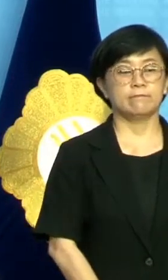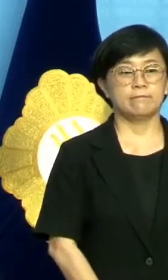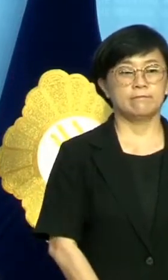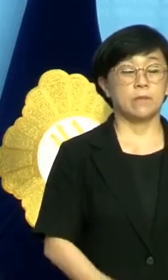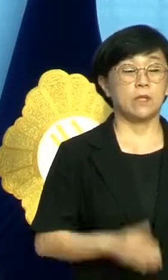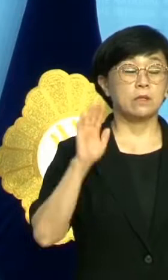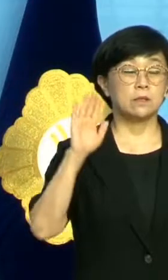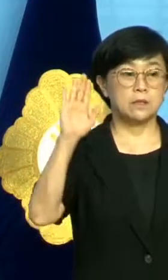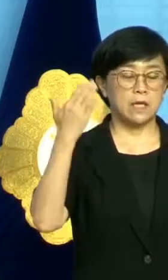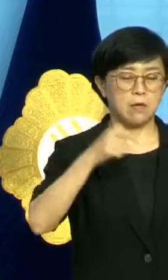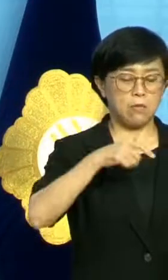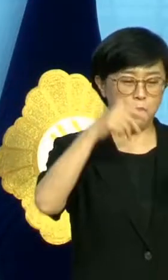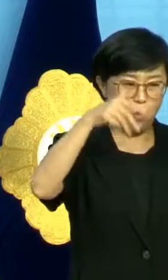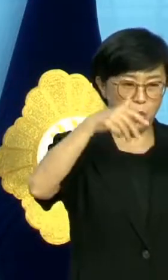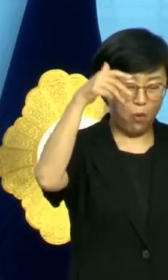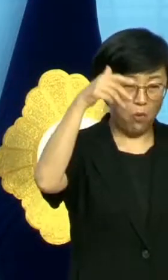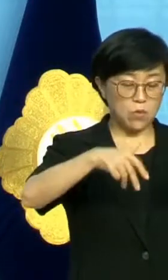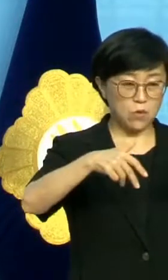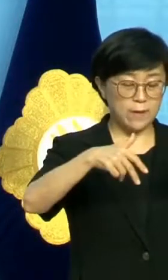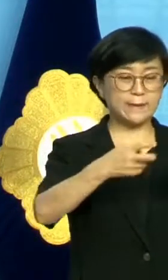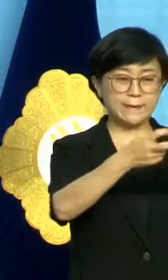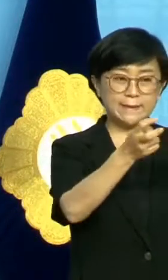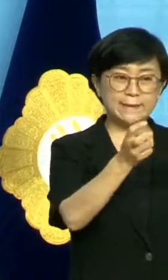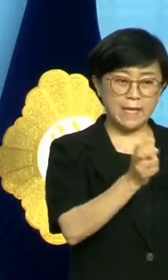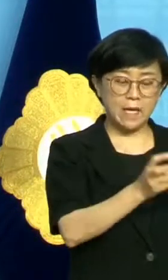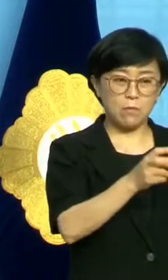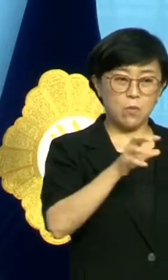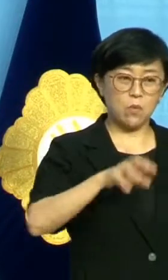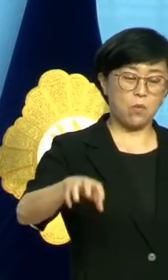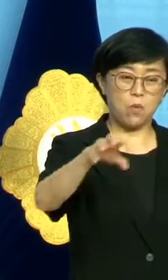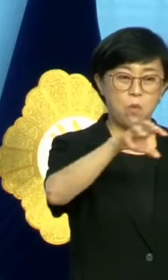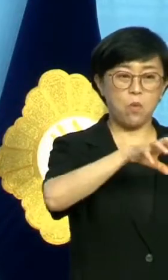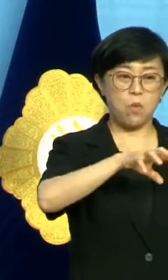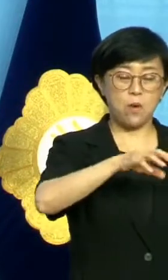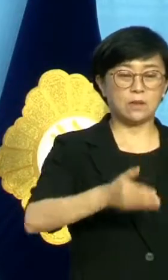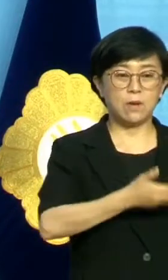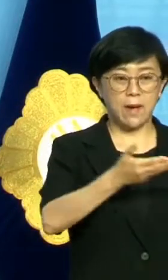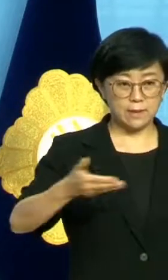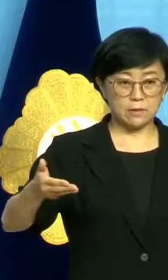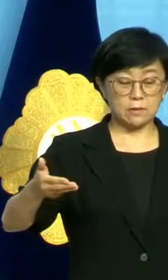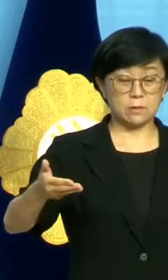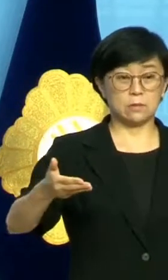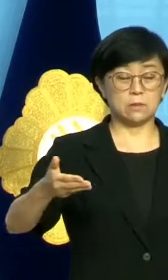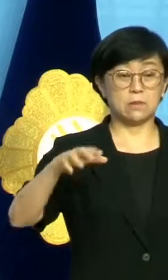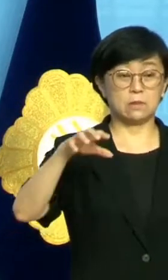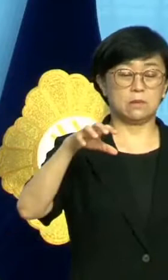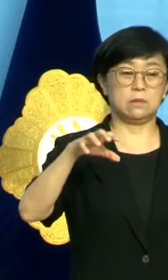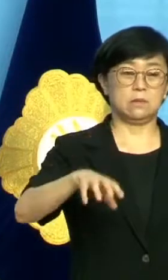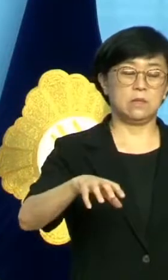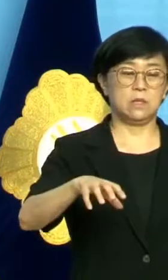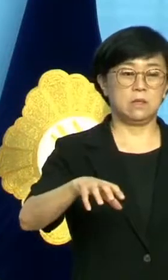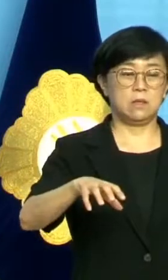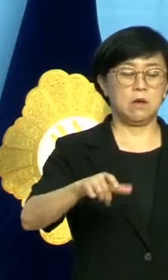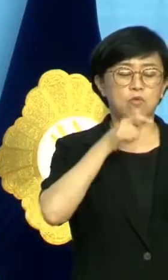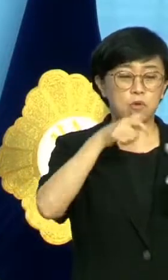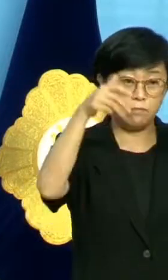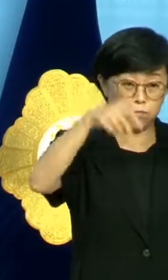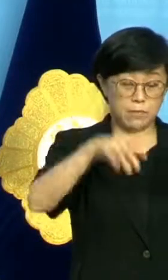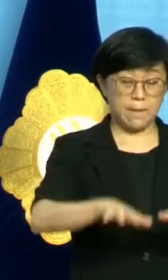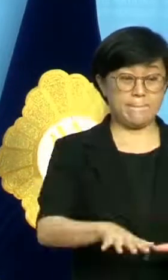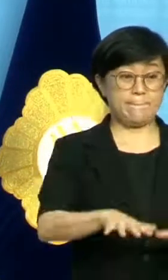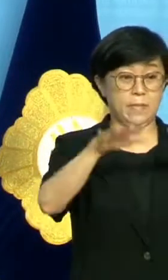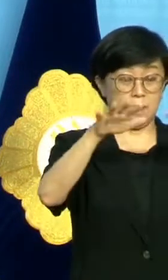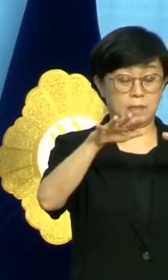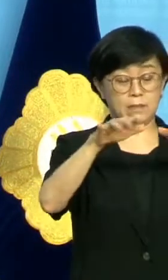최근 폭우로 섬진강 땜용 값 용담댐 하 첫 합천 부대 마리에서 드 규모 침수 피해가